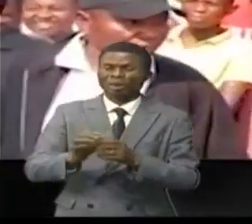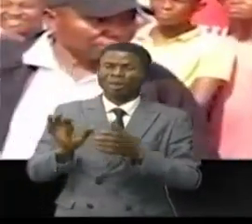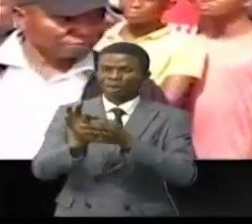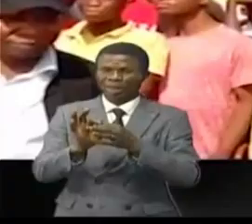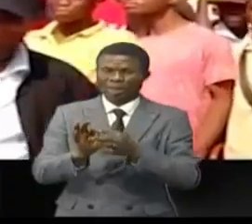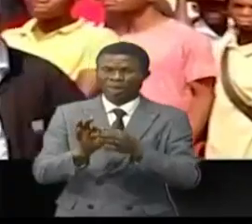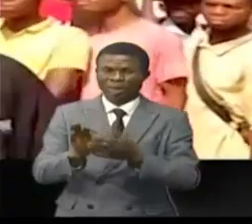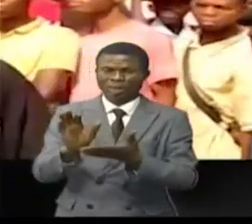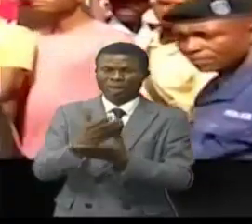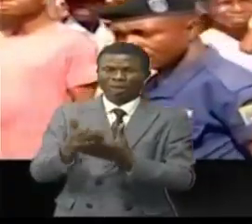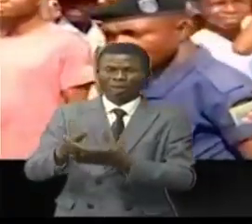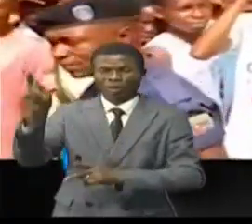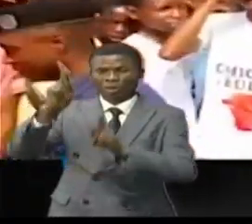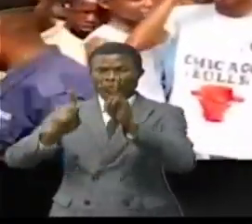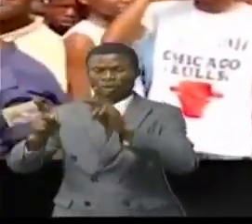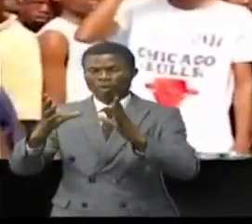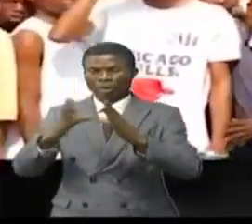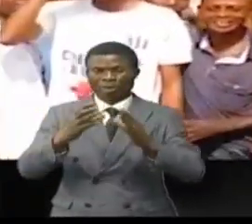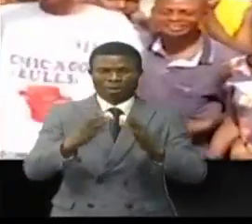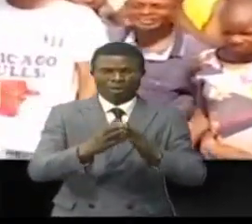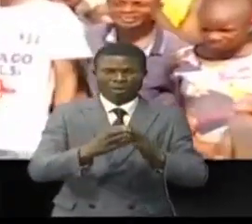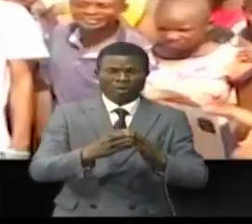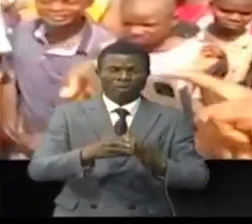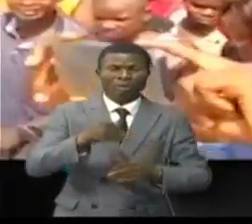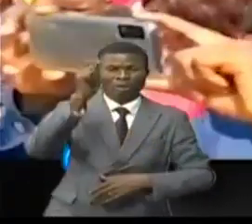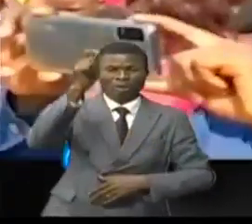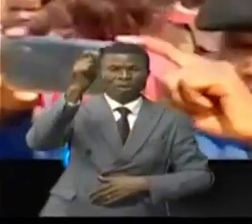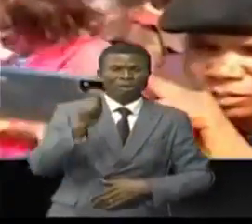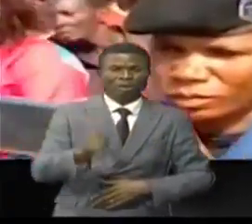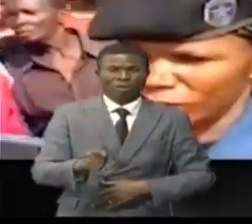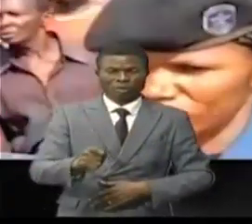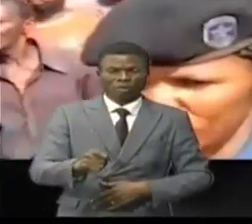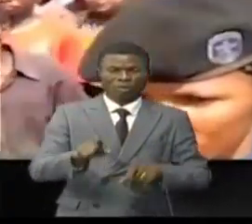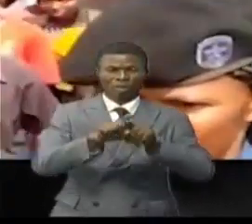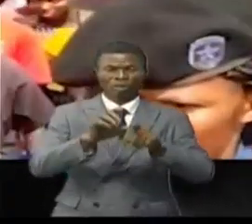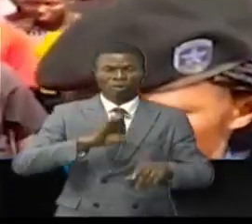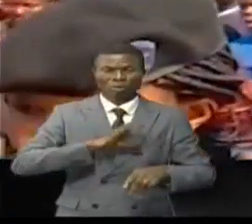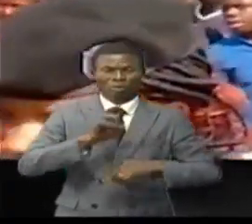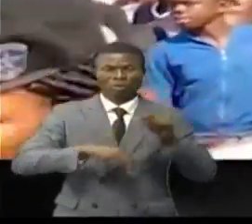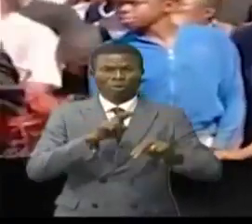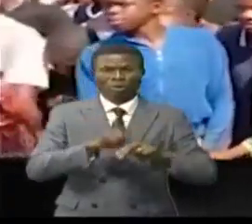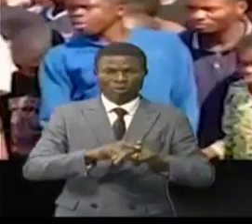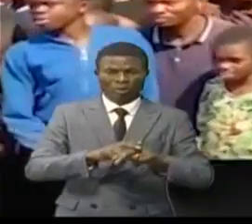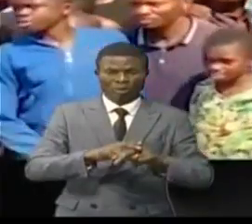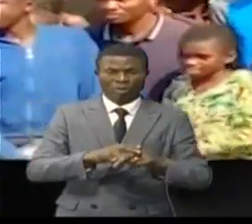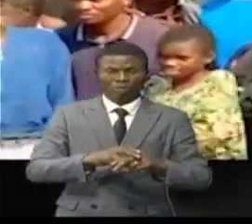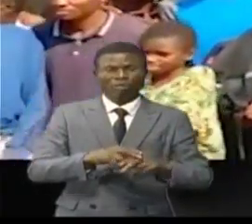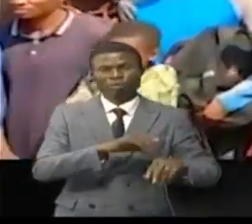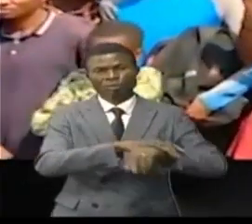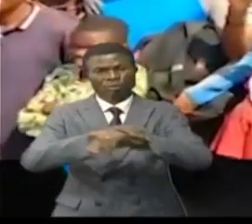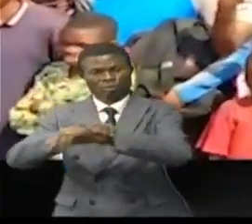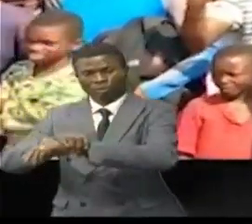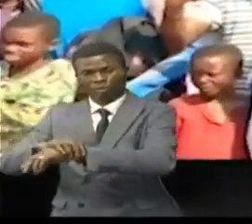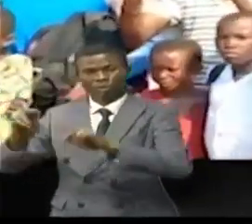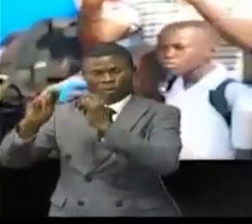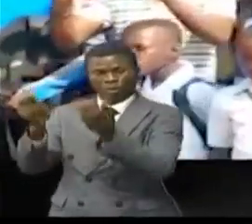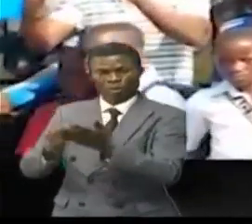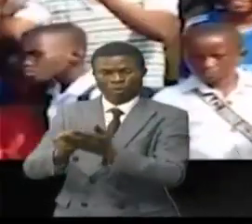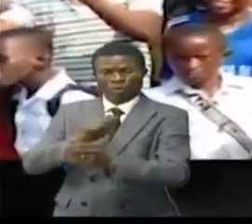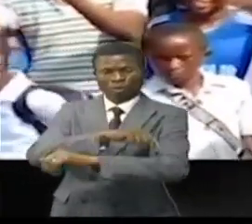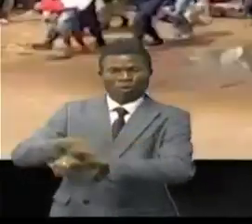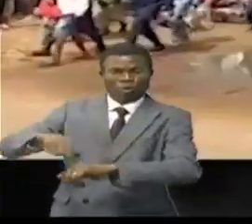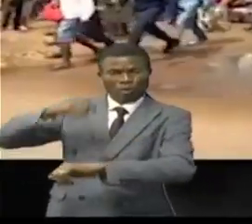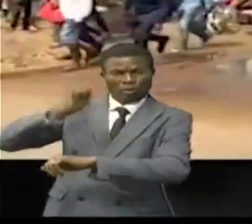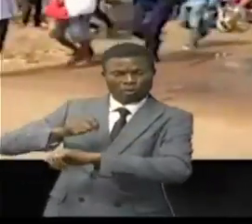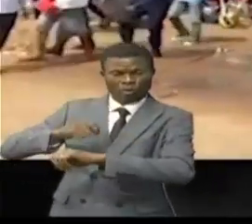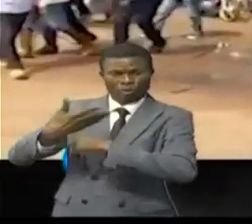existante entre la population et les éléments de la police nationale congolaise. Il a transféré ces derniers au parquet pour que